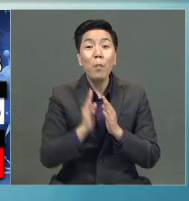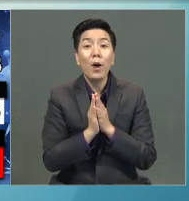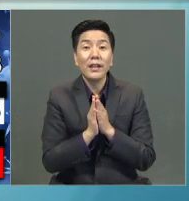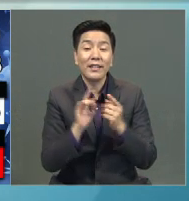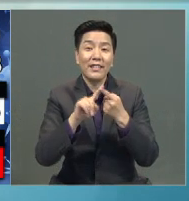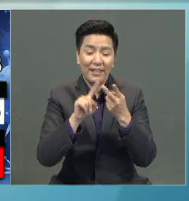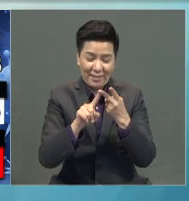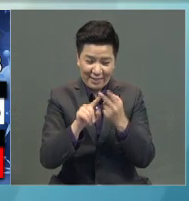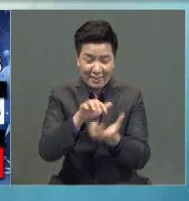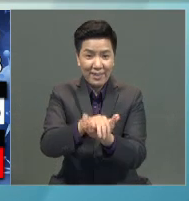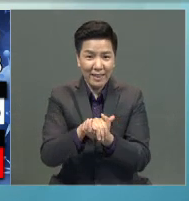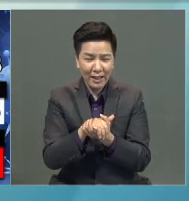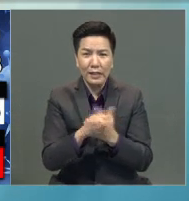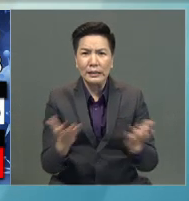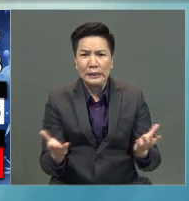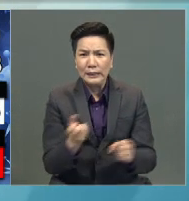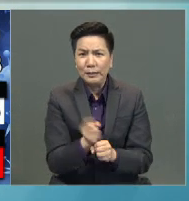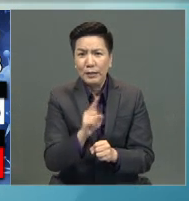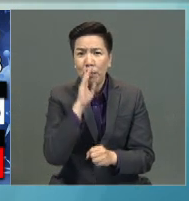แล้วตอนนี้บวกใหม่อีกหนึ่งเป็นนะครับเคร่งครัดไทยชนะด้วยแล้วโอเคไปงานบวชงานแต่งนี้ไม่รู้จะมีApp